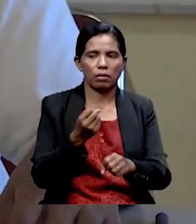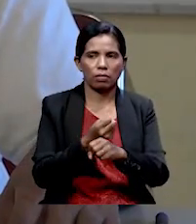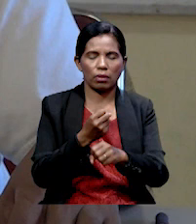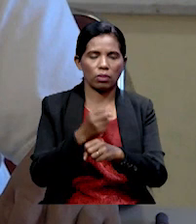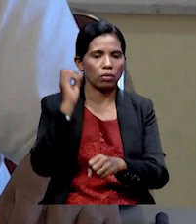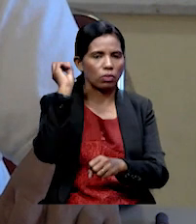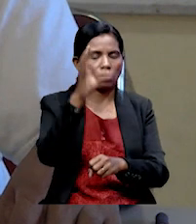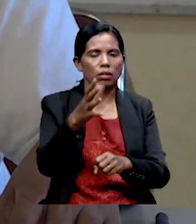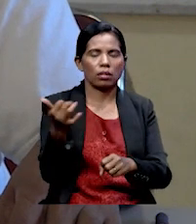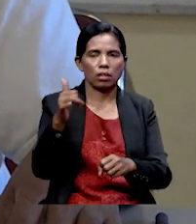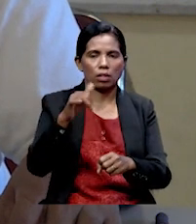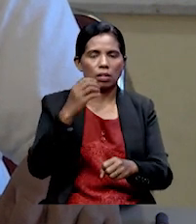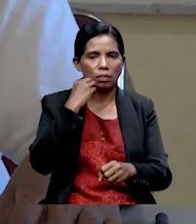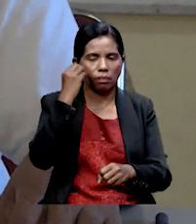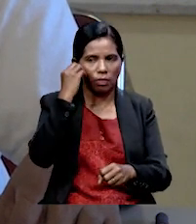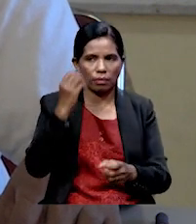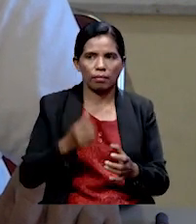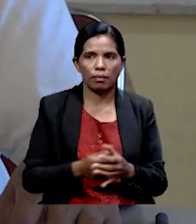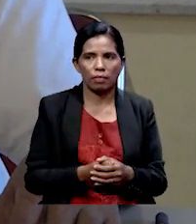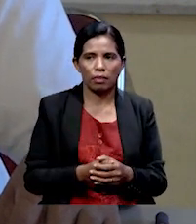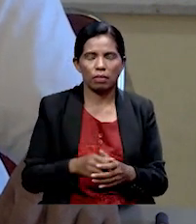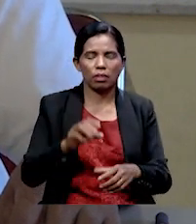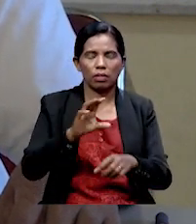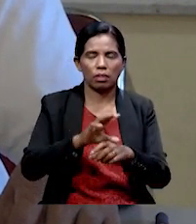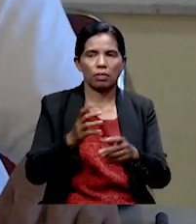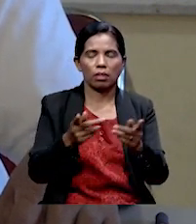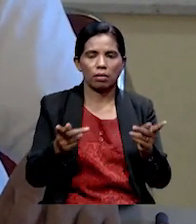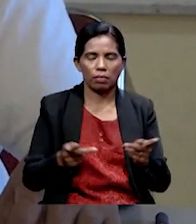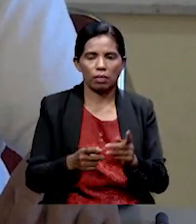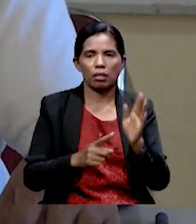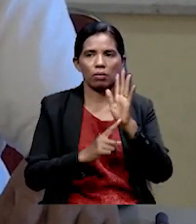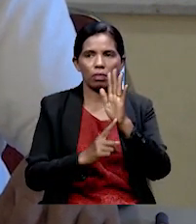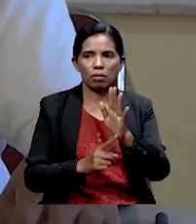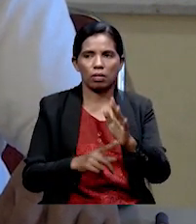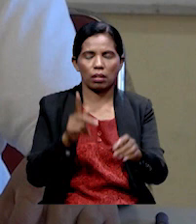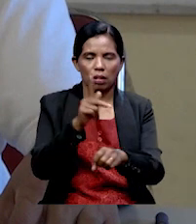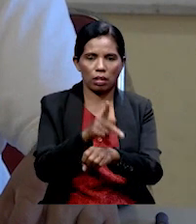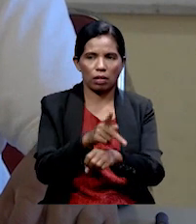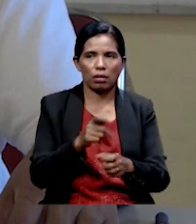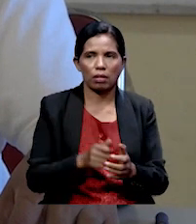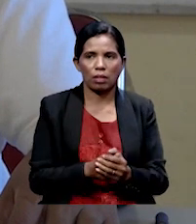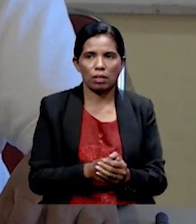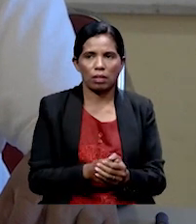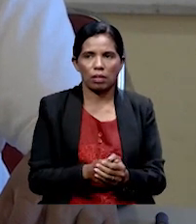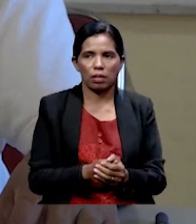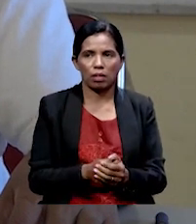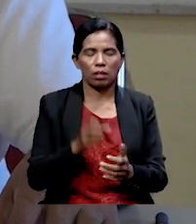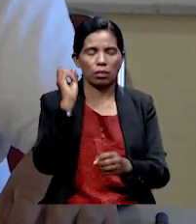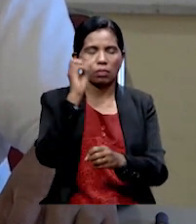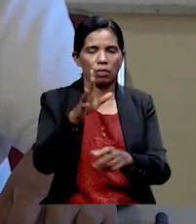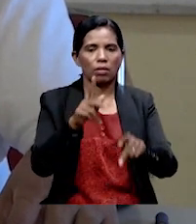uma ne ne sifi de bairu sien wa ba fatene kalan guru tu sira metu da fal emne